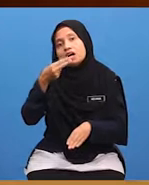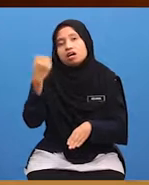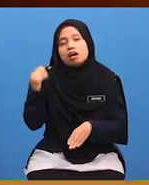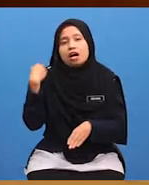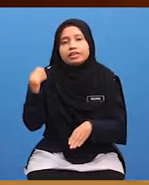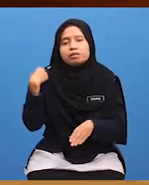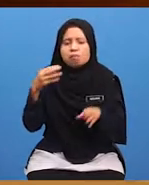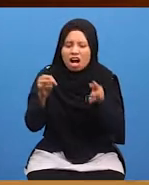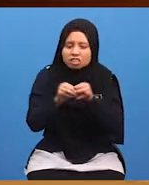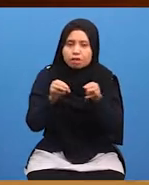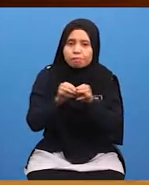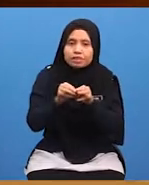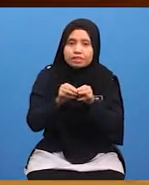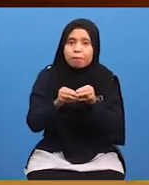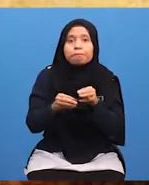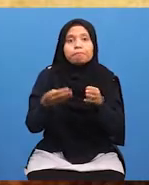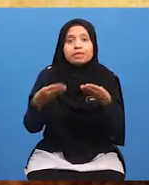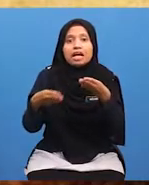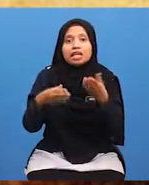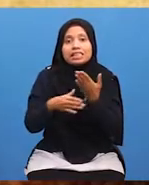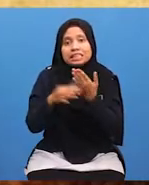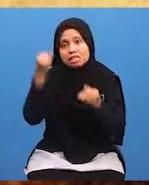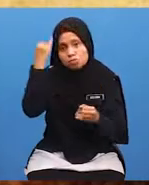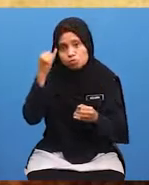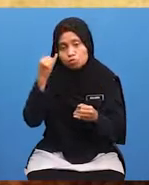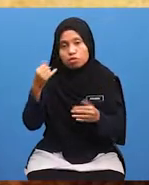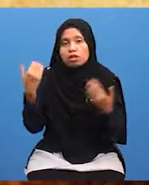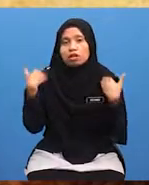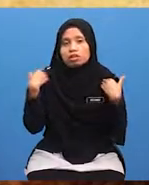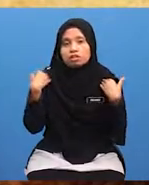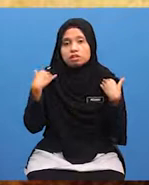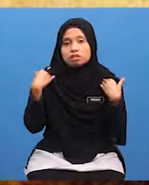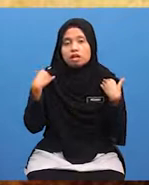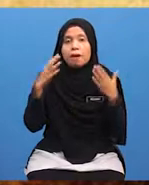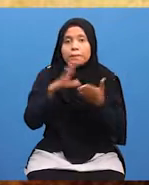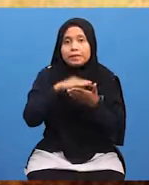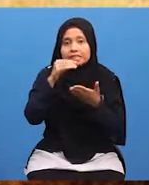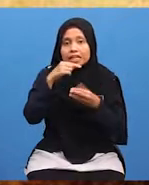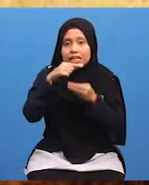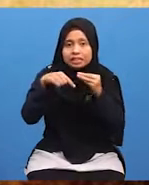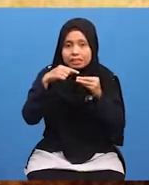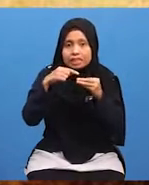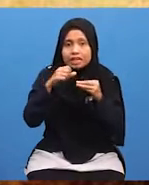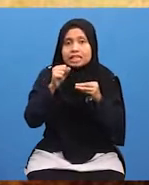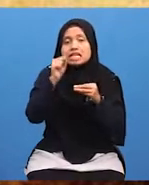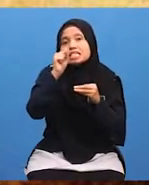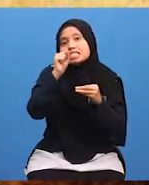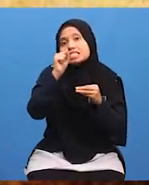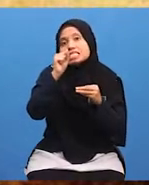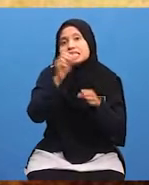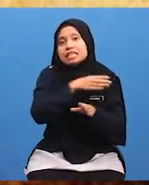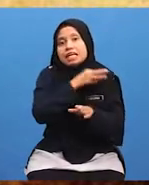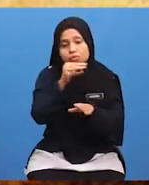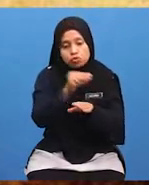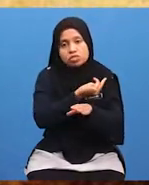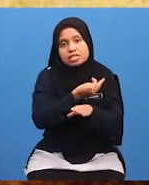kepelbagaian dalam pelbagai bidang ilmu. Terdapat pengajian seperti seni dan muzik yang berpusat di kota Mekah